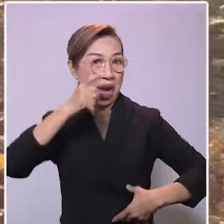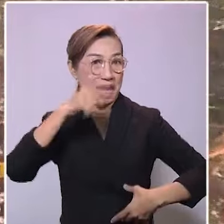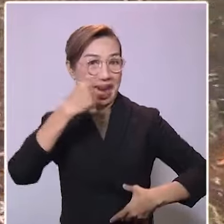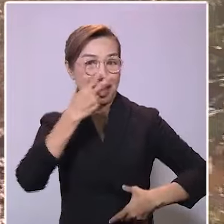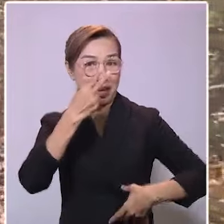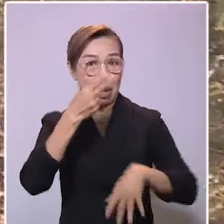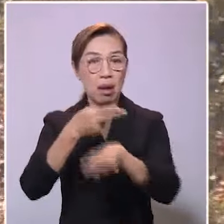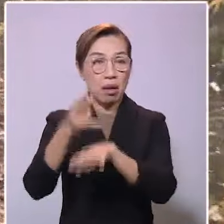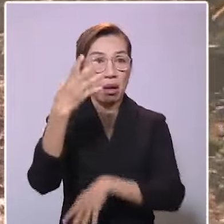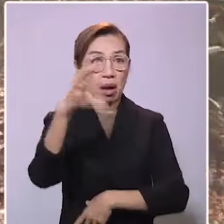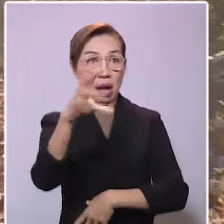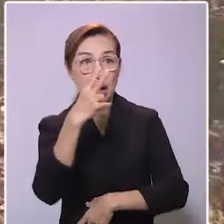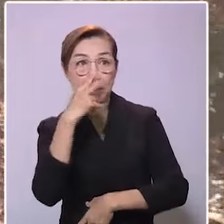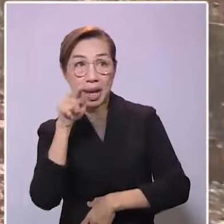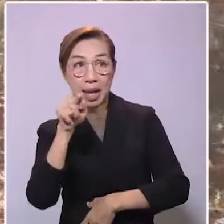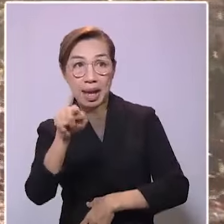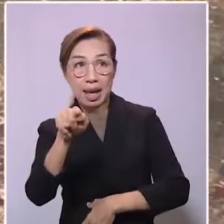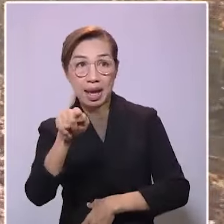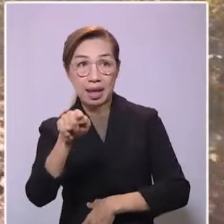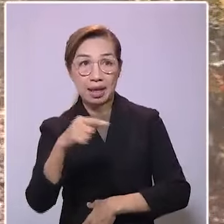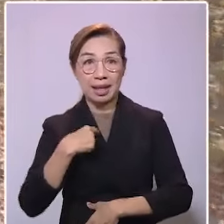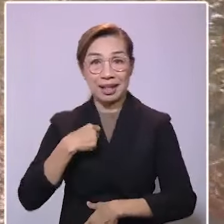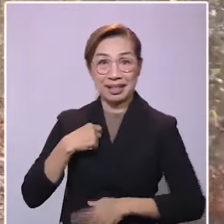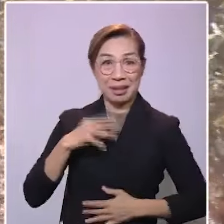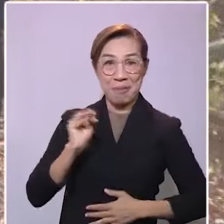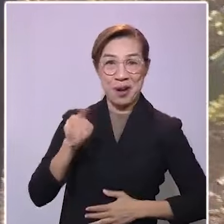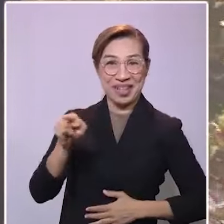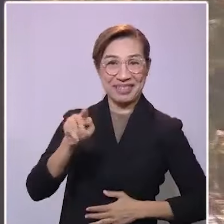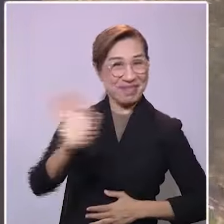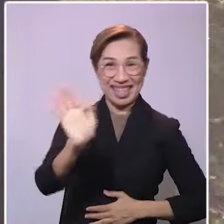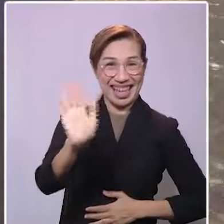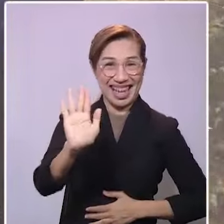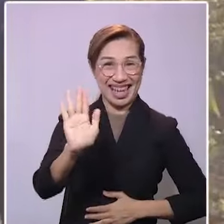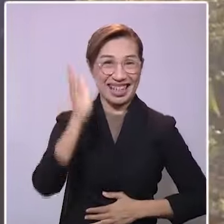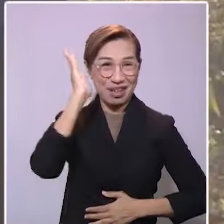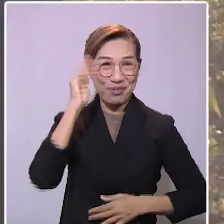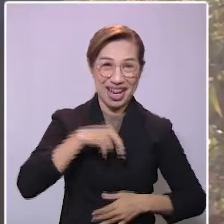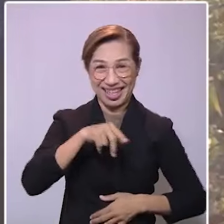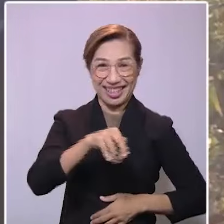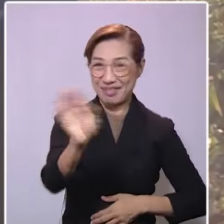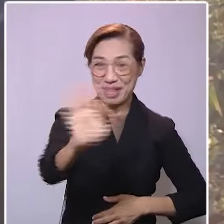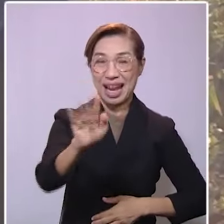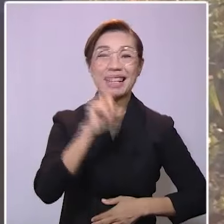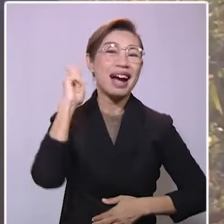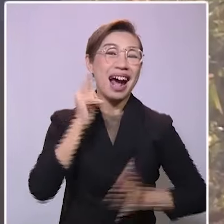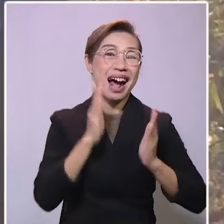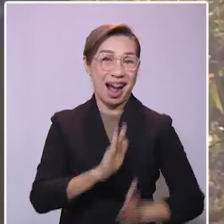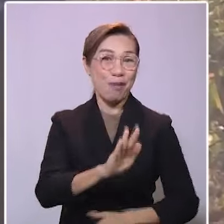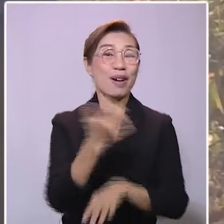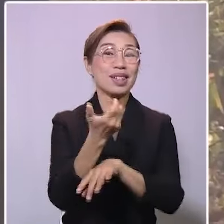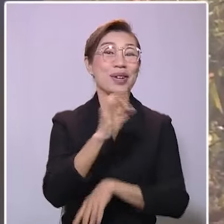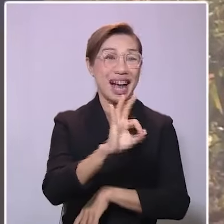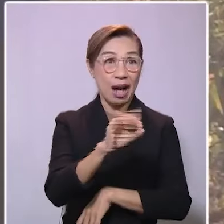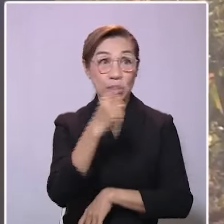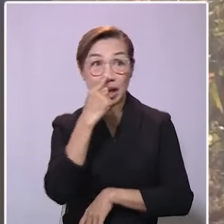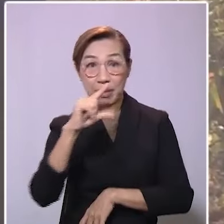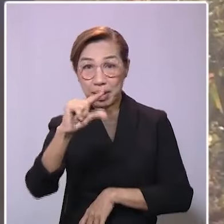นี่คุณผู้ชมฮะมาแล้วเดี๋ยวดูนะฮะไม่ใช่พี่เสื้อม่วงใช่มั้ยไม่ใช่พี่เสื้อม่วงเนี่ยคือผู้สื่อข่าวของเรานะ